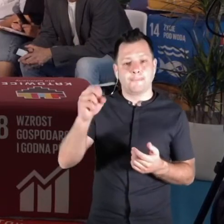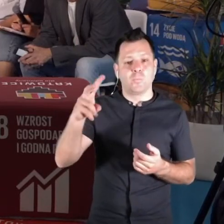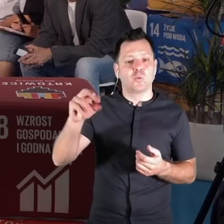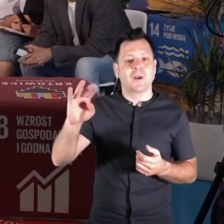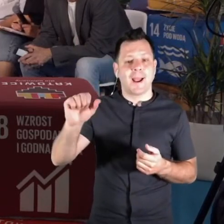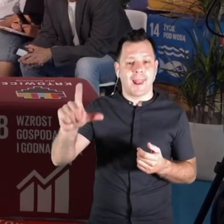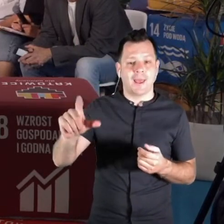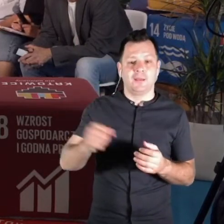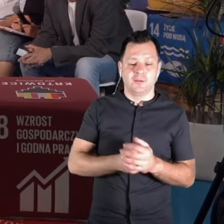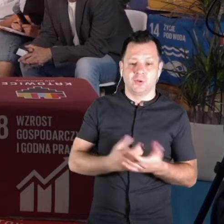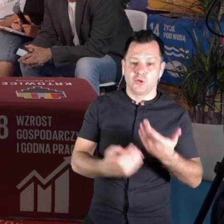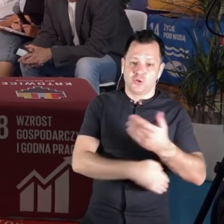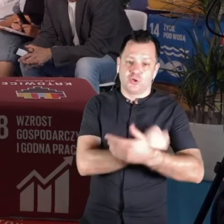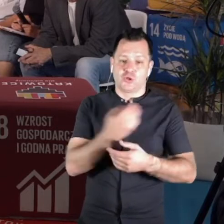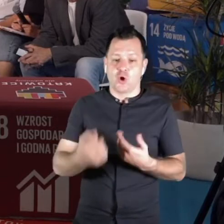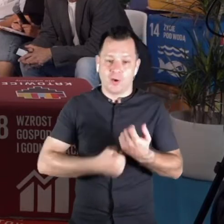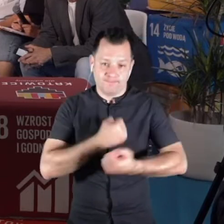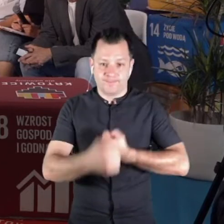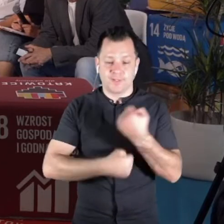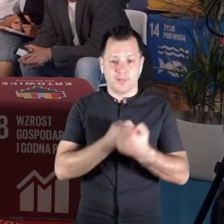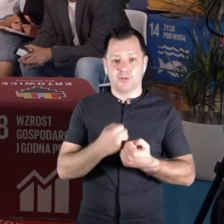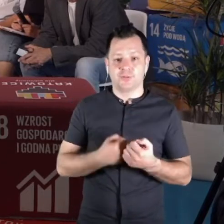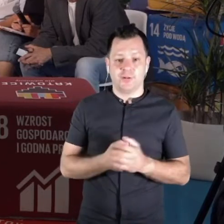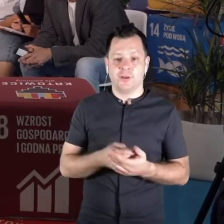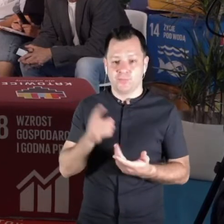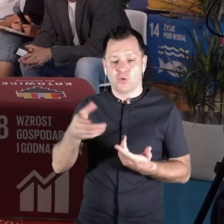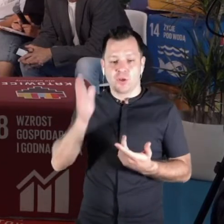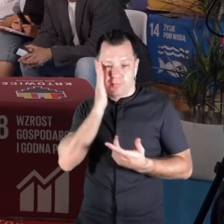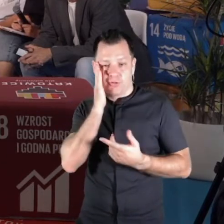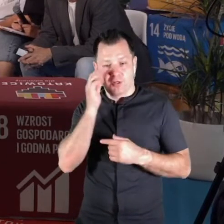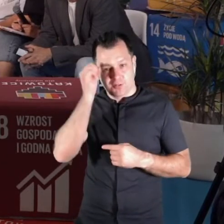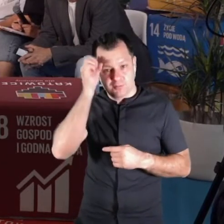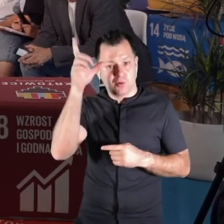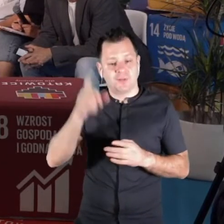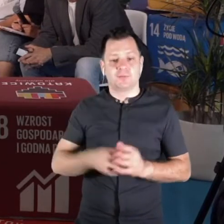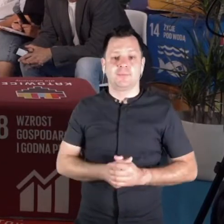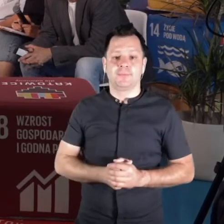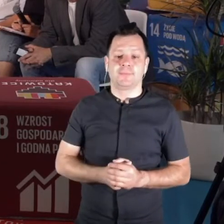tutaj szkoły to też jeden z naszych mieszkańców.